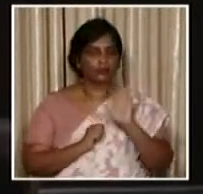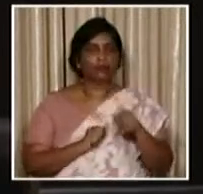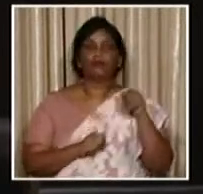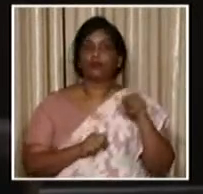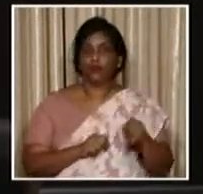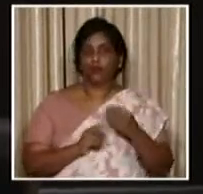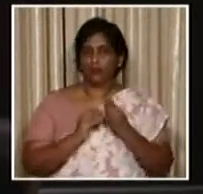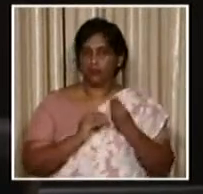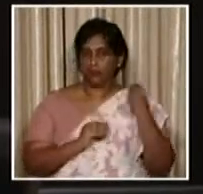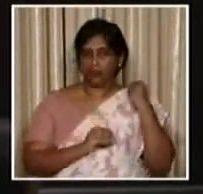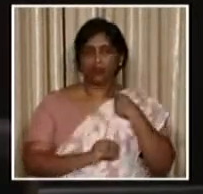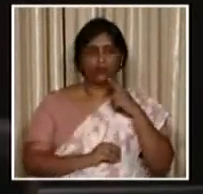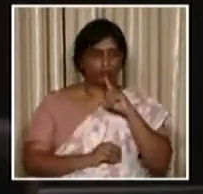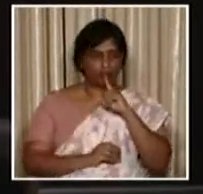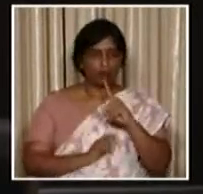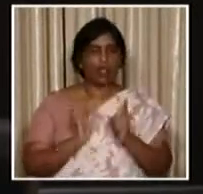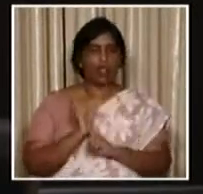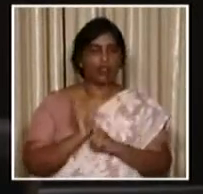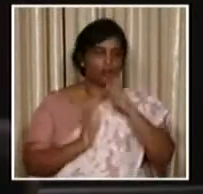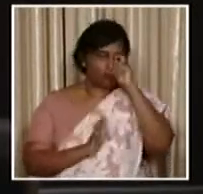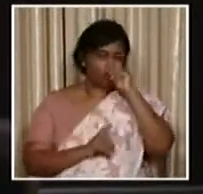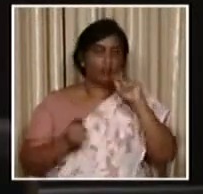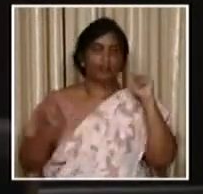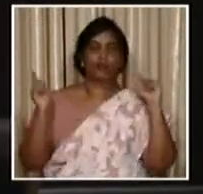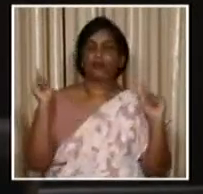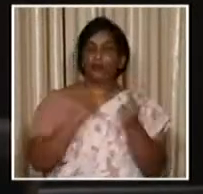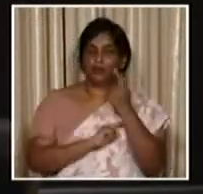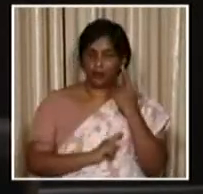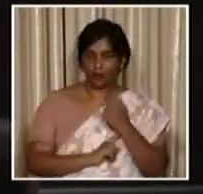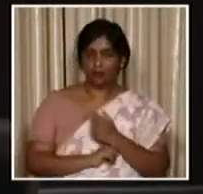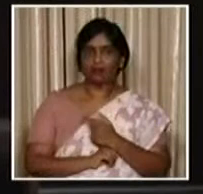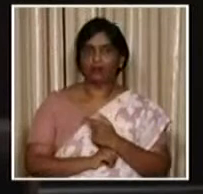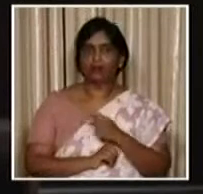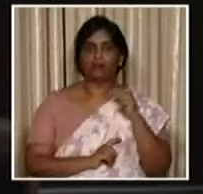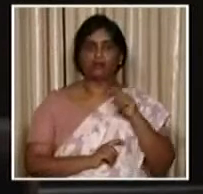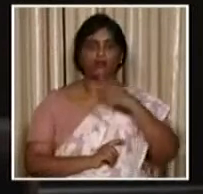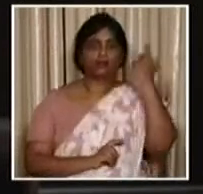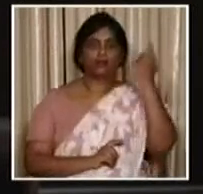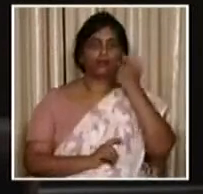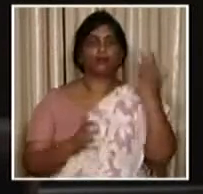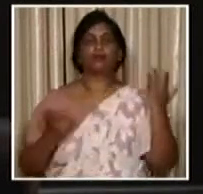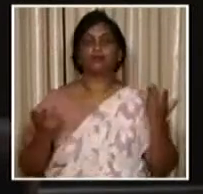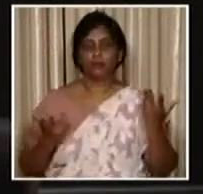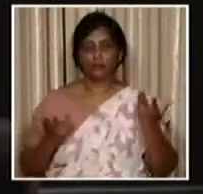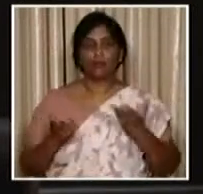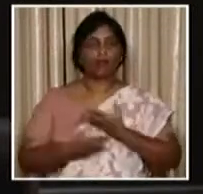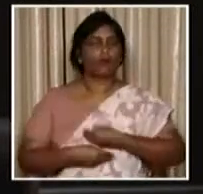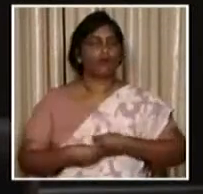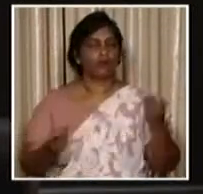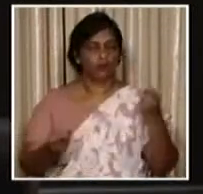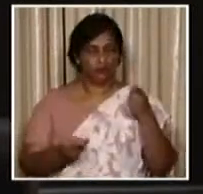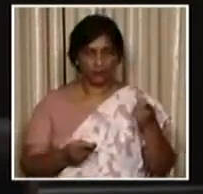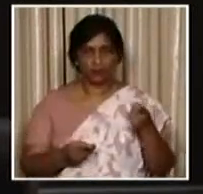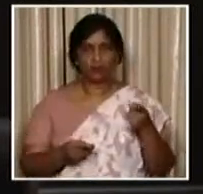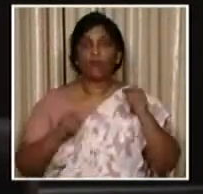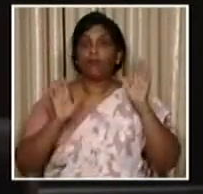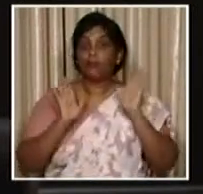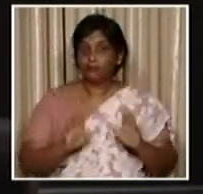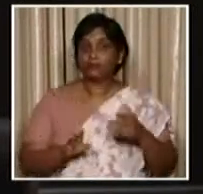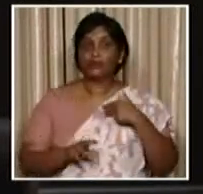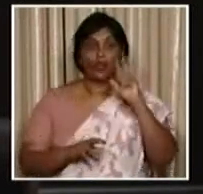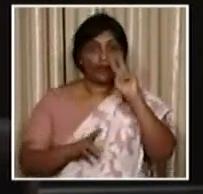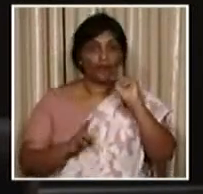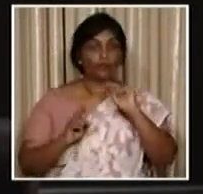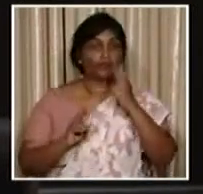දැන් මේ ටීකට ඉස්සලා කිව්වා කිරියල්ල මහත්තයා පැනලා ගිහිල්ලා කියලා ඈ දැන් හොයාගන්න බෑ කිව්වා අතුරුදහන් වුණා කිව්වා හැබැයි අපි